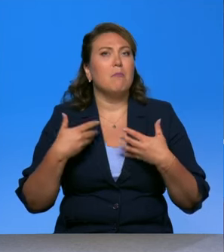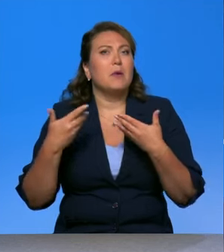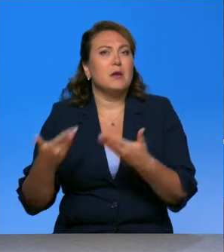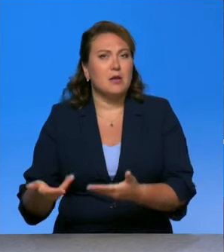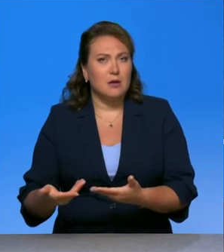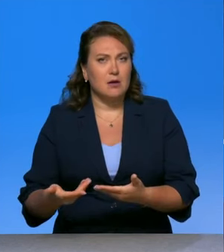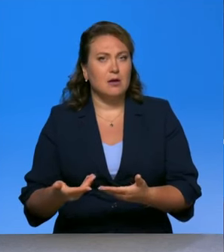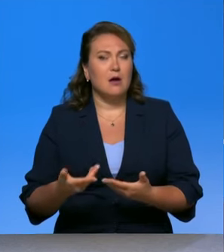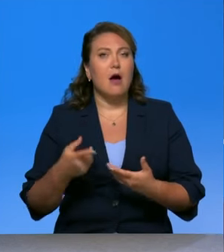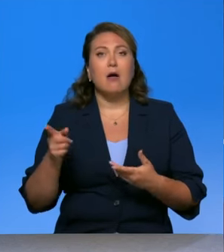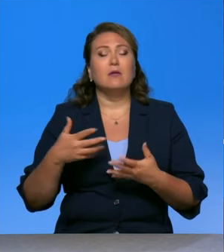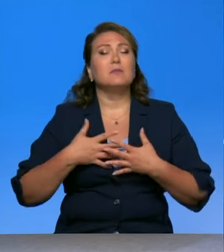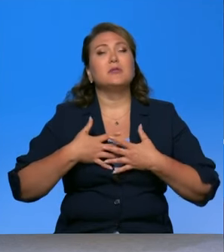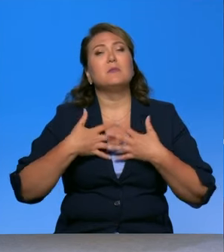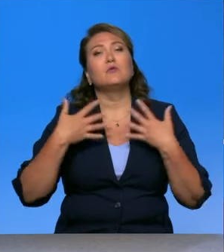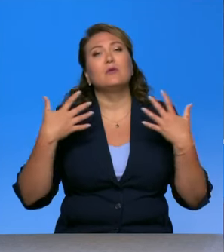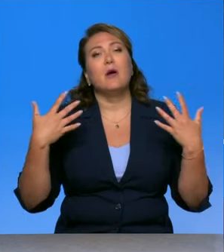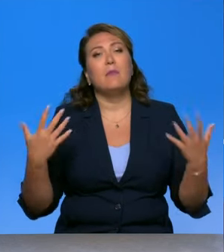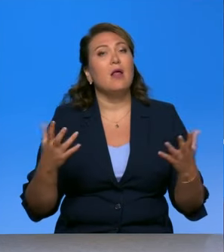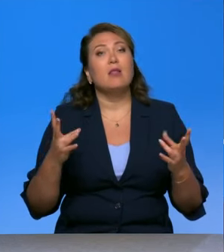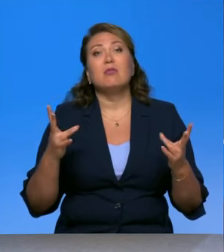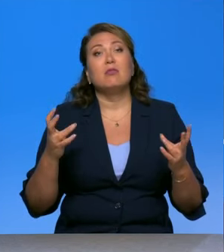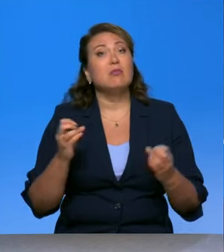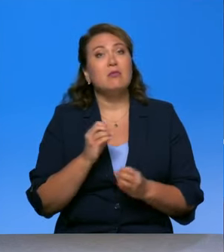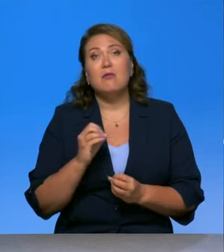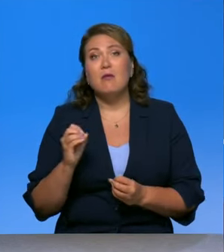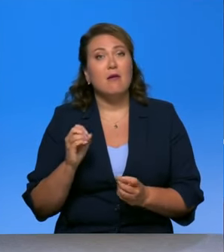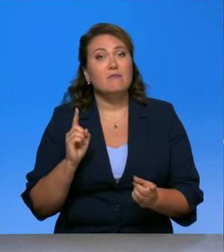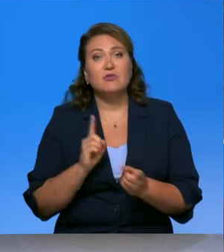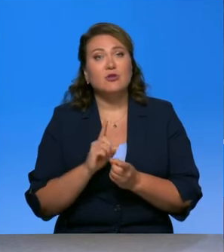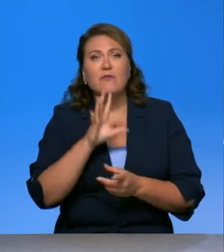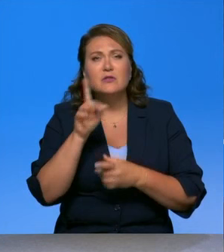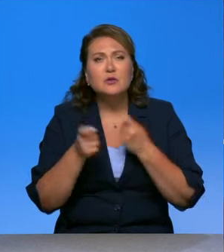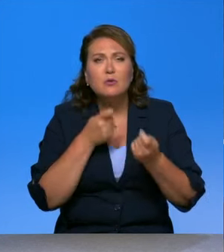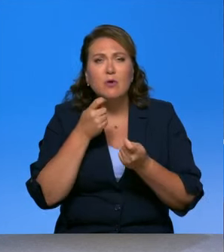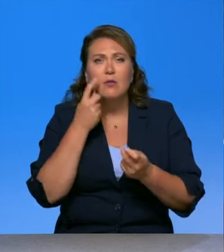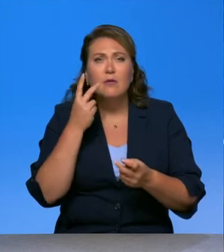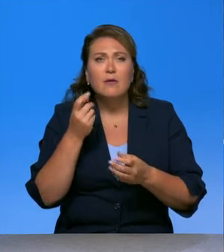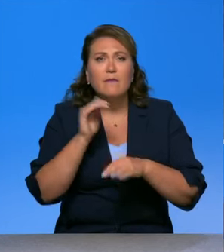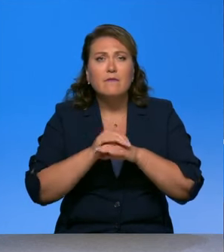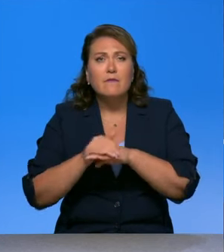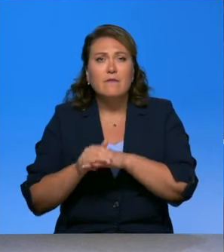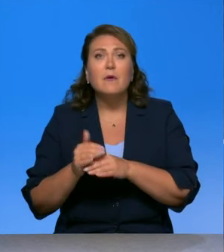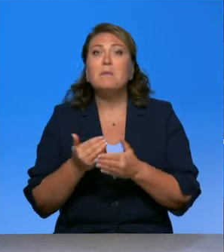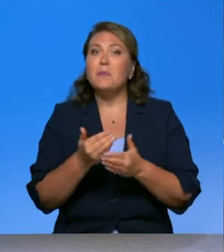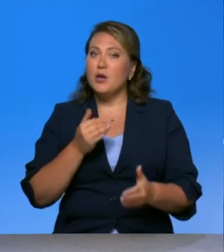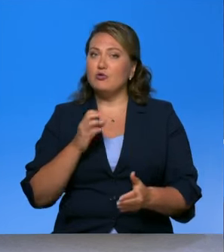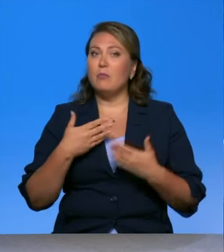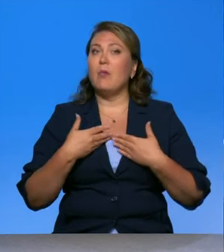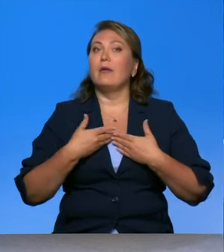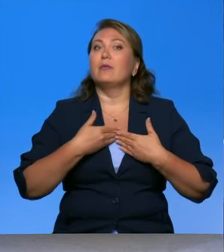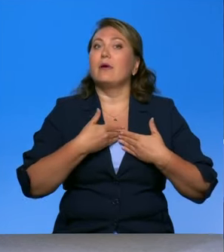с распростертыми объятиями не встречали. Они выяснили все детали, прежде чем начали быть открытыми.